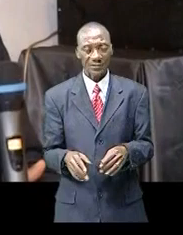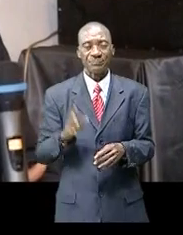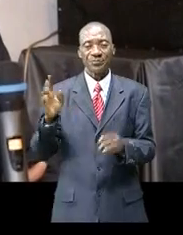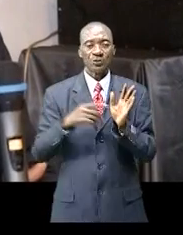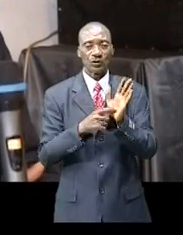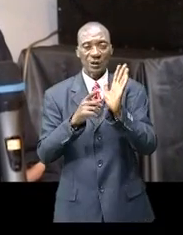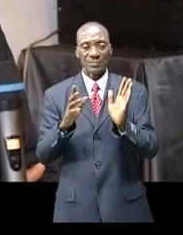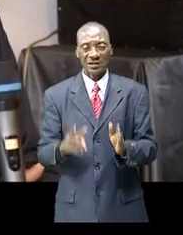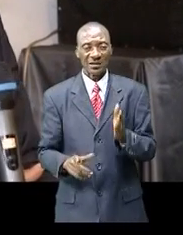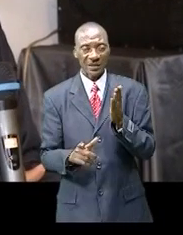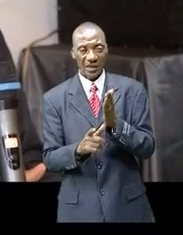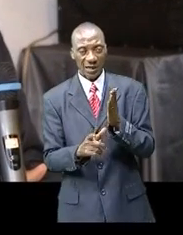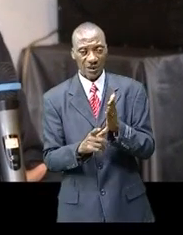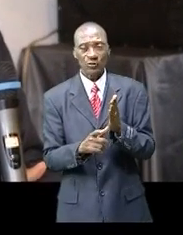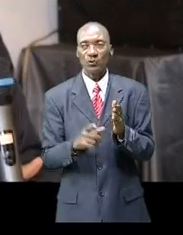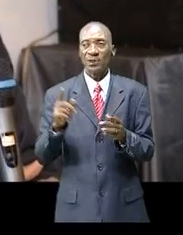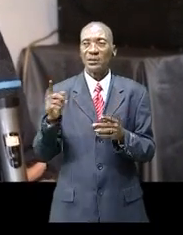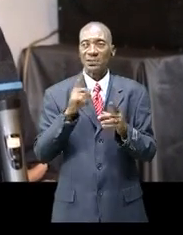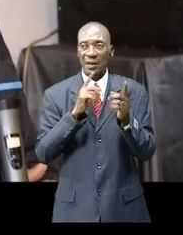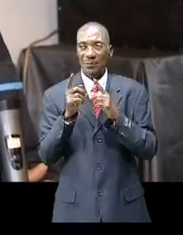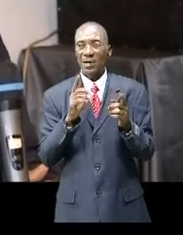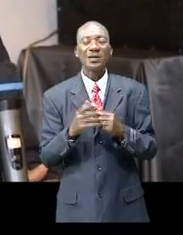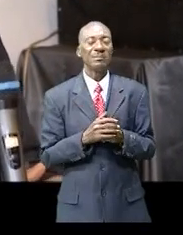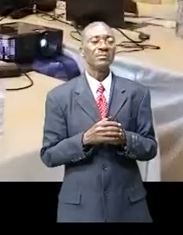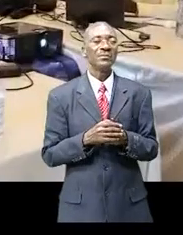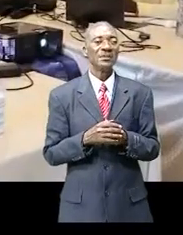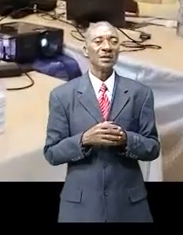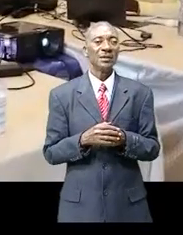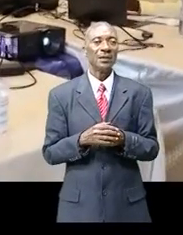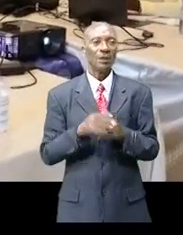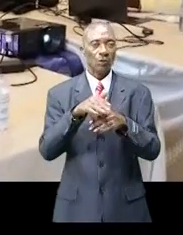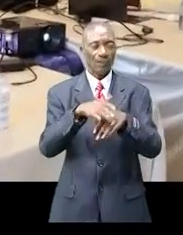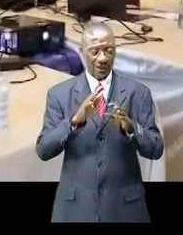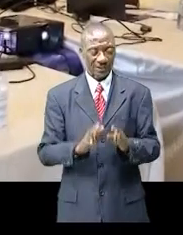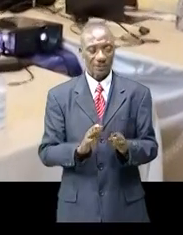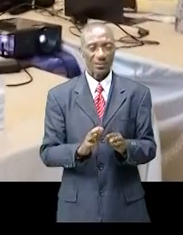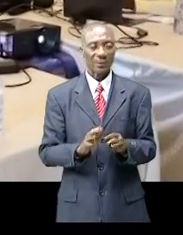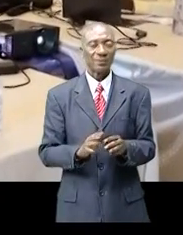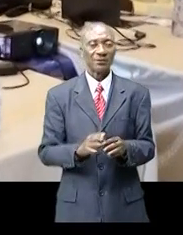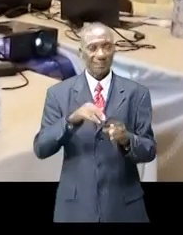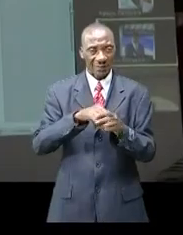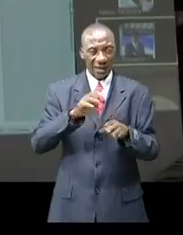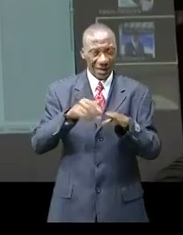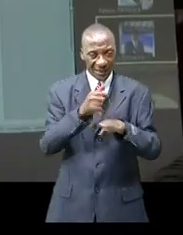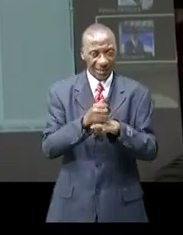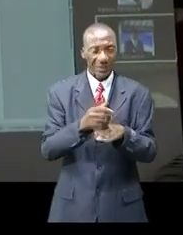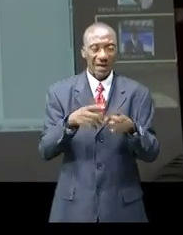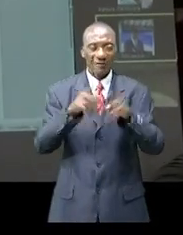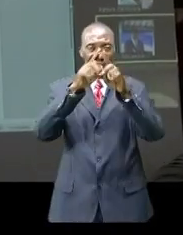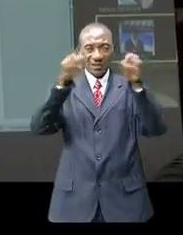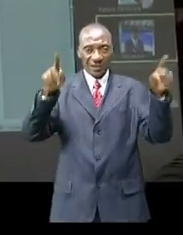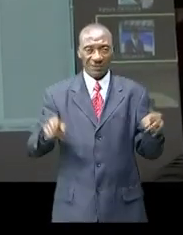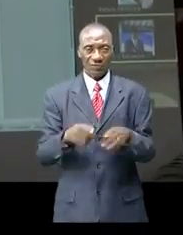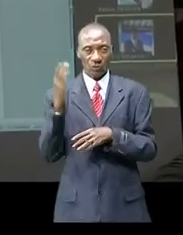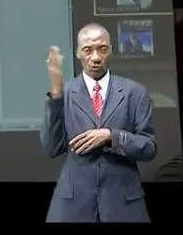adjoint Nourou Makitol. Les participants qui ont suivi cet atelier par vidéoconférence ont